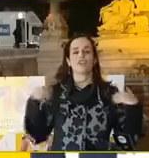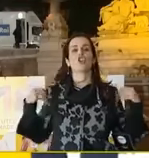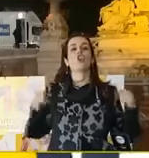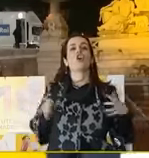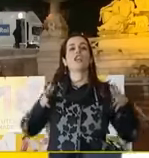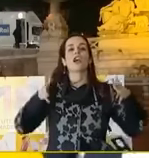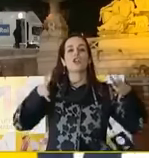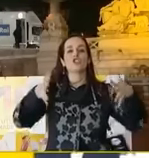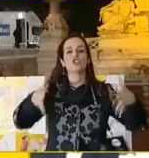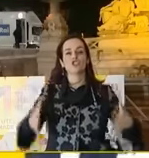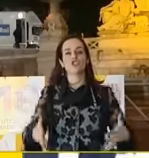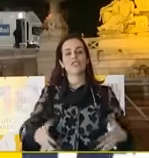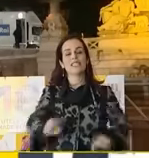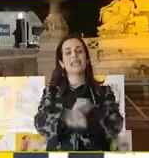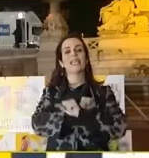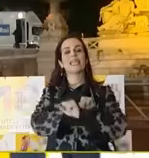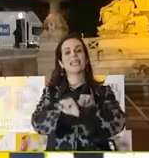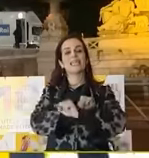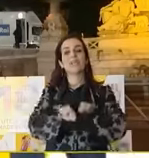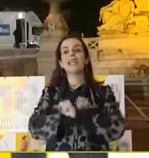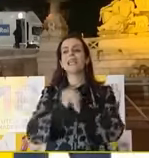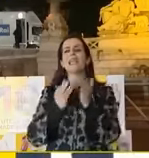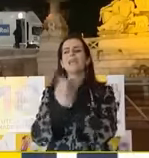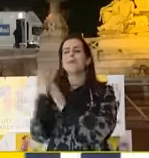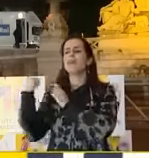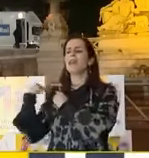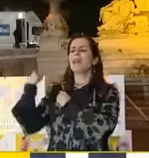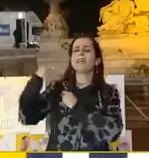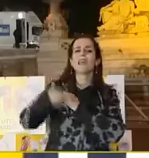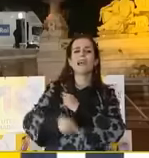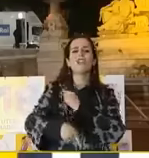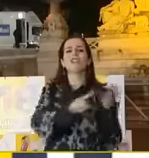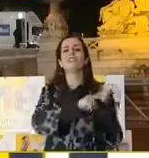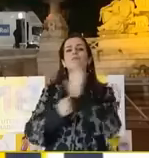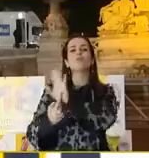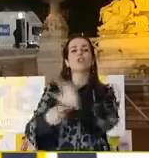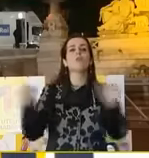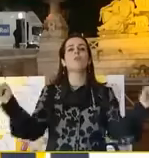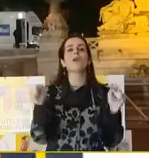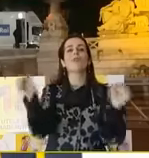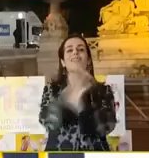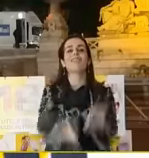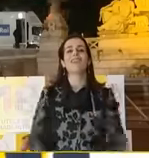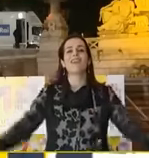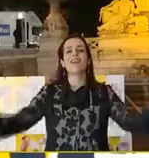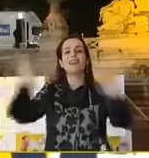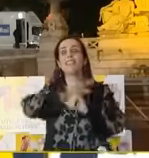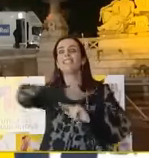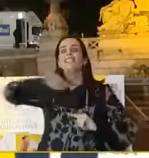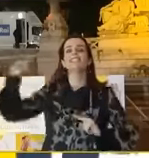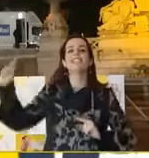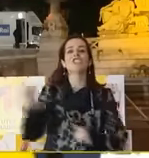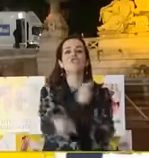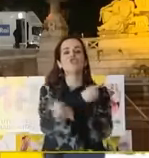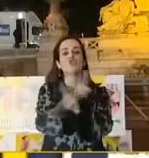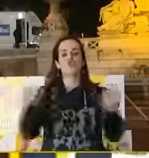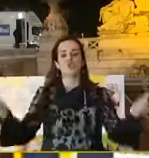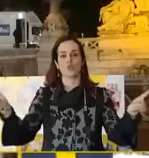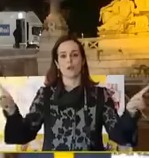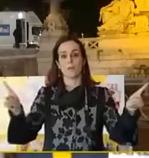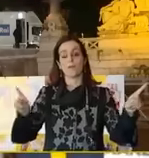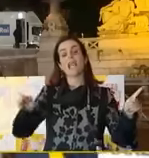in questi anni ha dimostrato che non ha paura di niente e di nessuno. Diceva